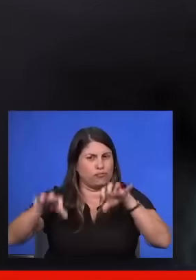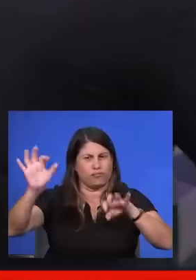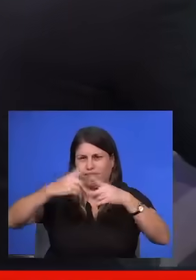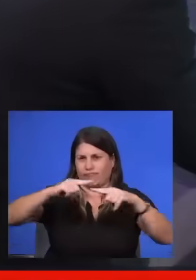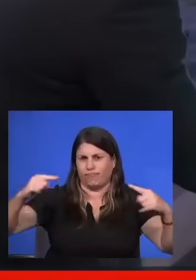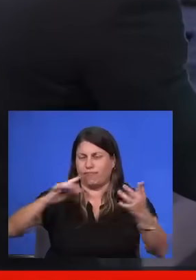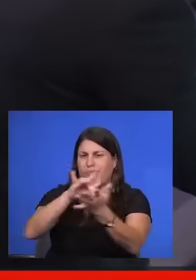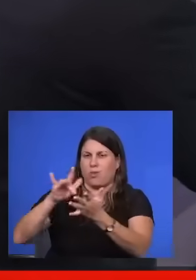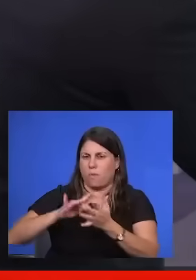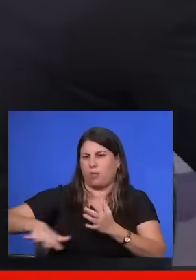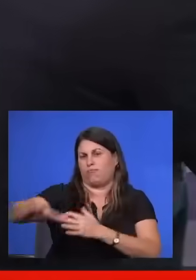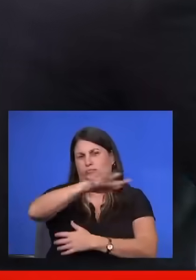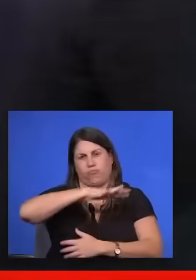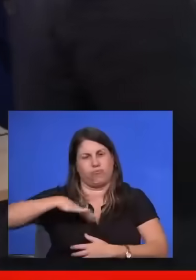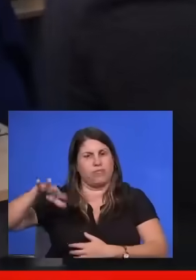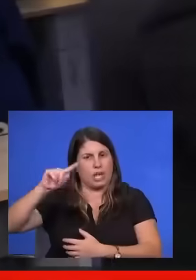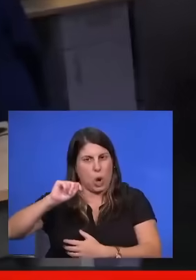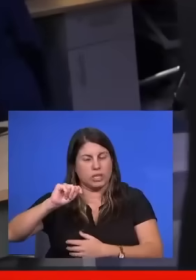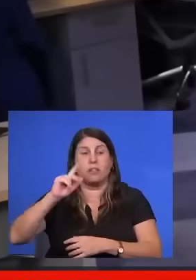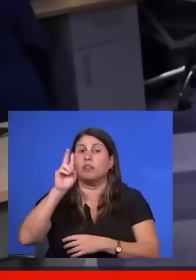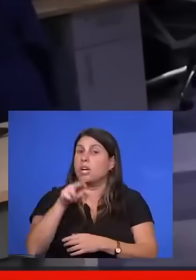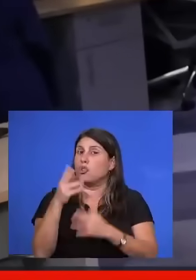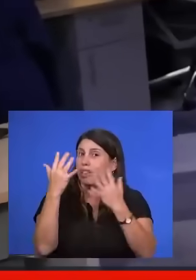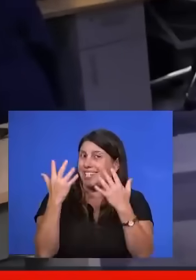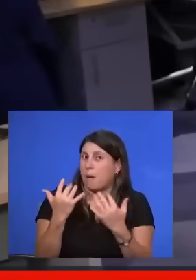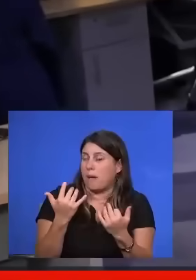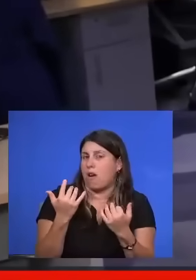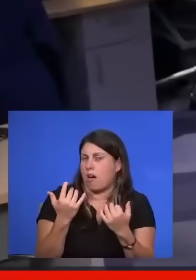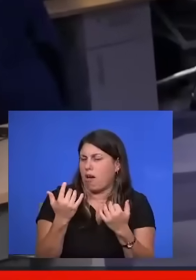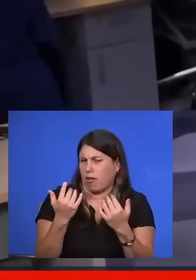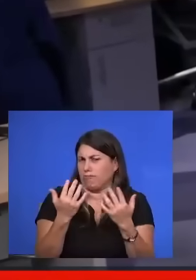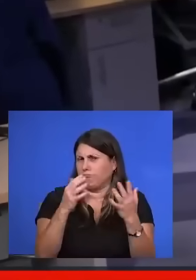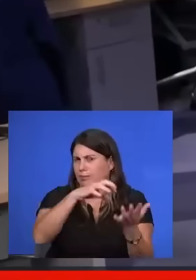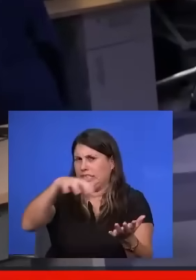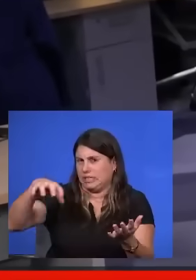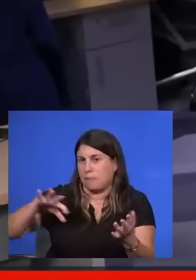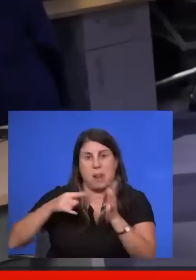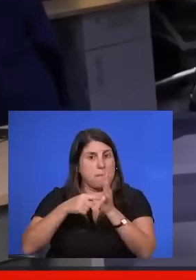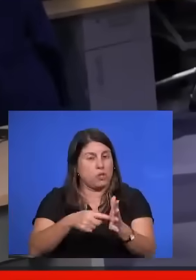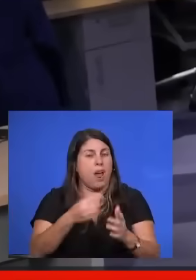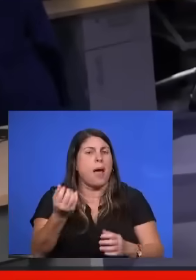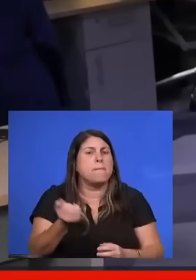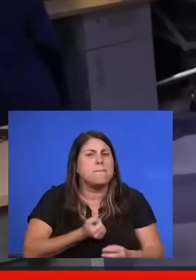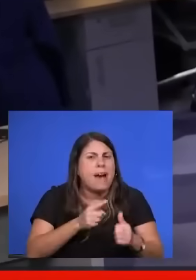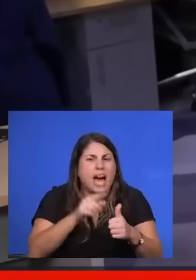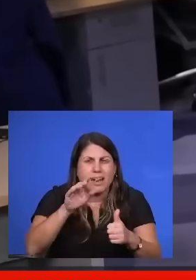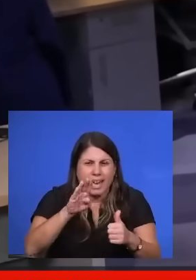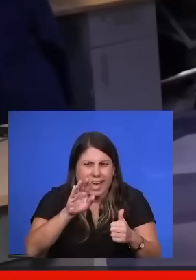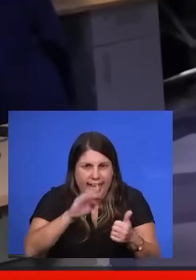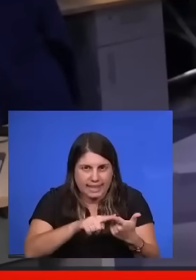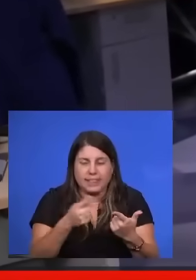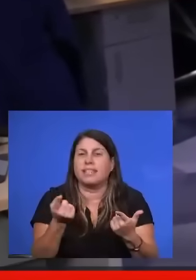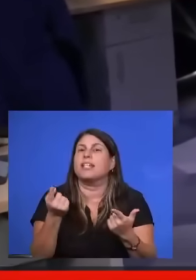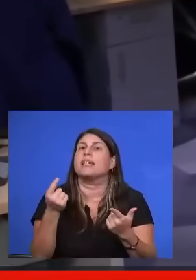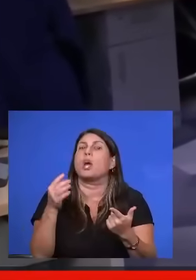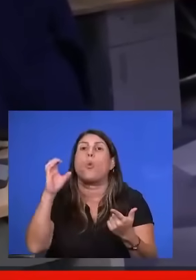להם, צריך לומר, כמה עשרות בסיסים כאלה, לדוגמה בבחריין, בקווייט, באיחוד האמירויות. יש להם לא מעט